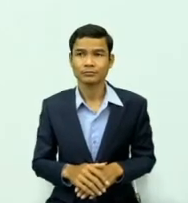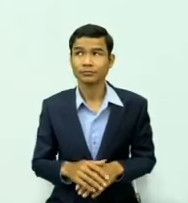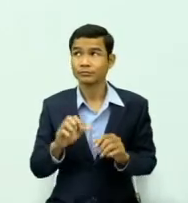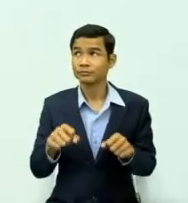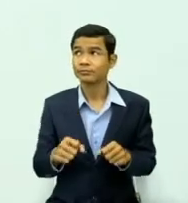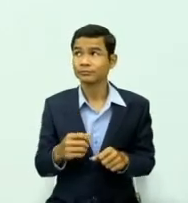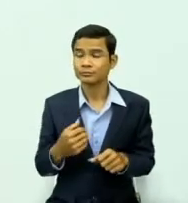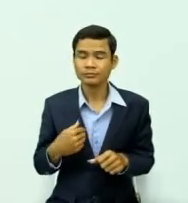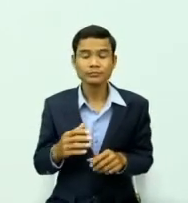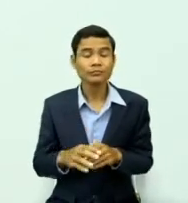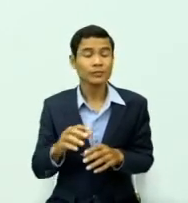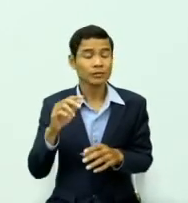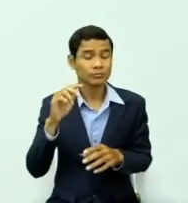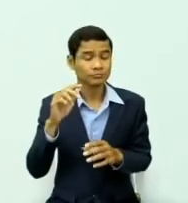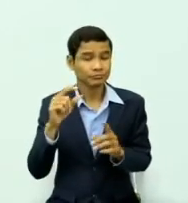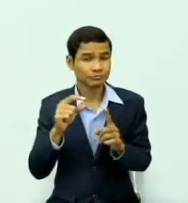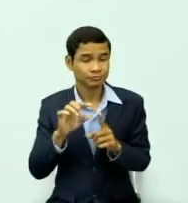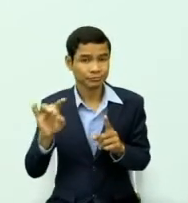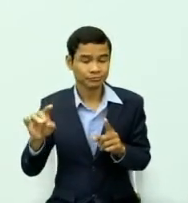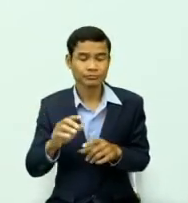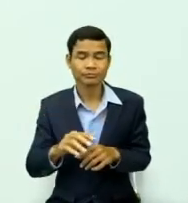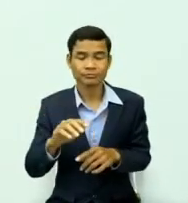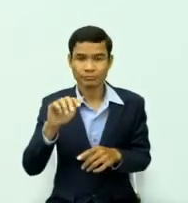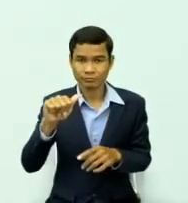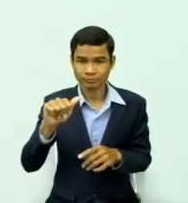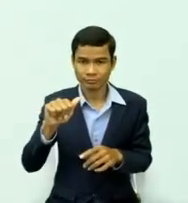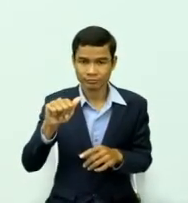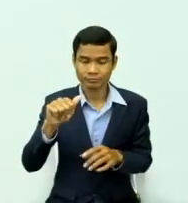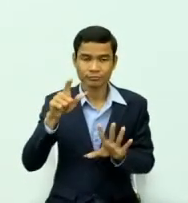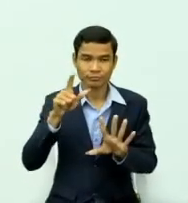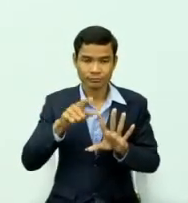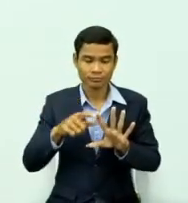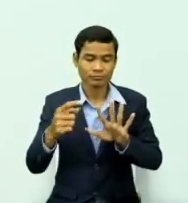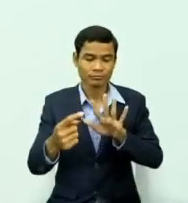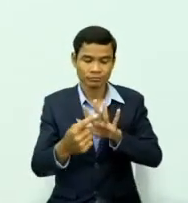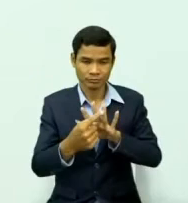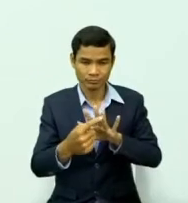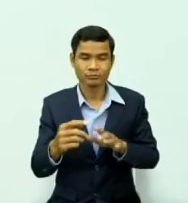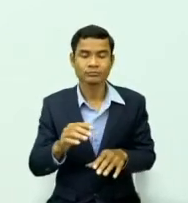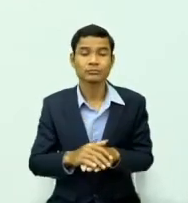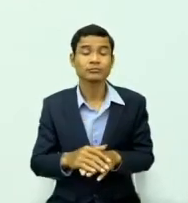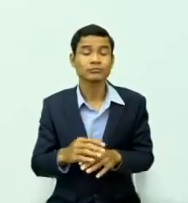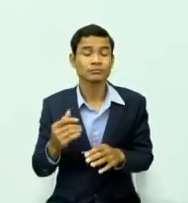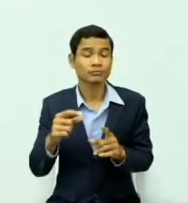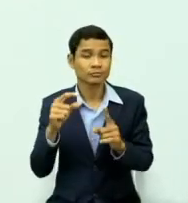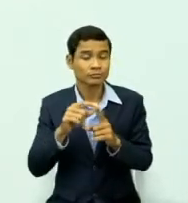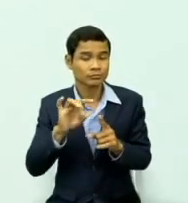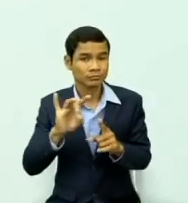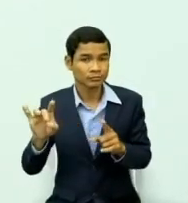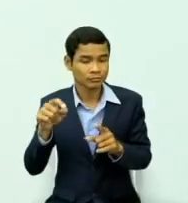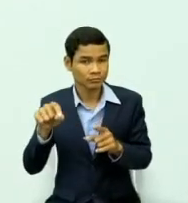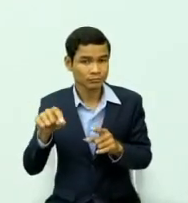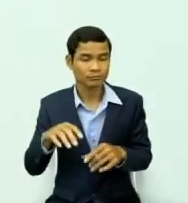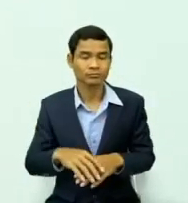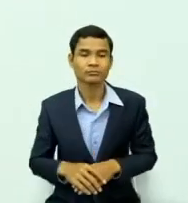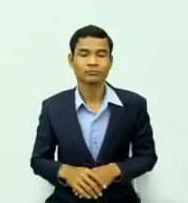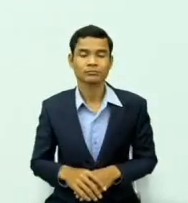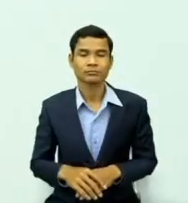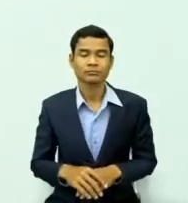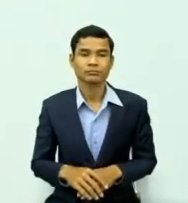chà chiếc đi ăn thá nhò ô nhò chà chấm lại chuyện ní